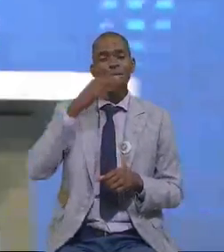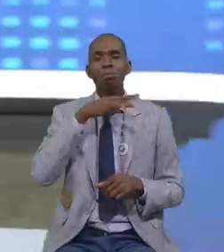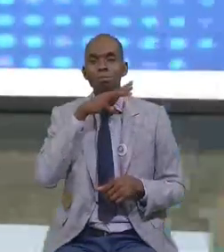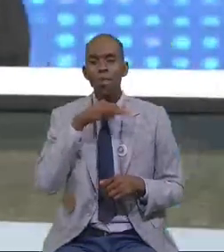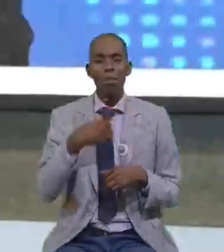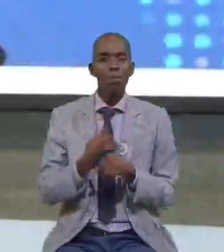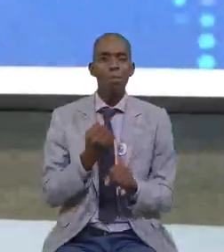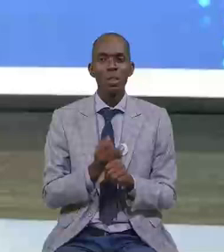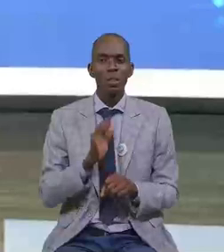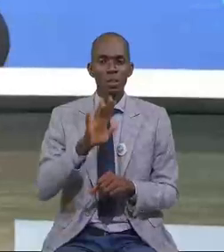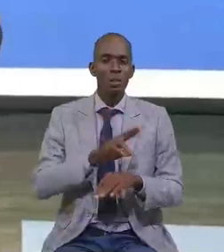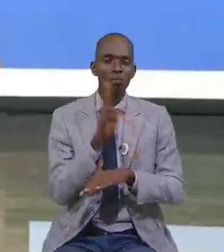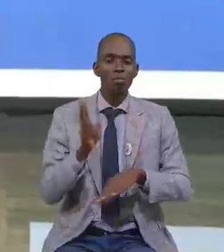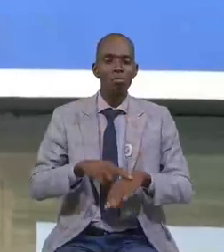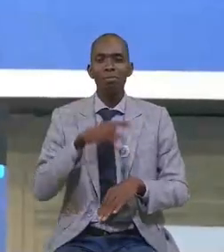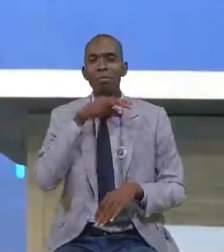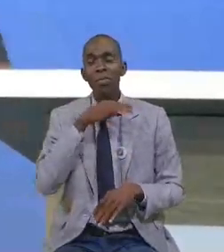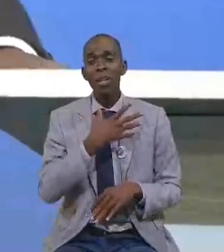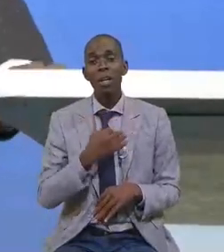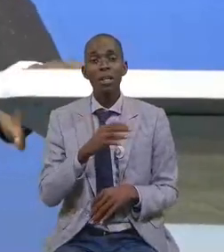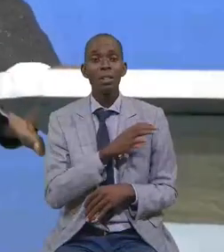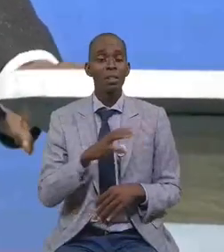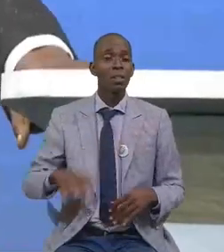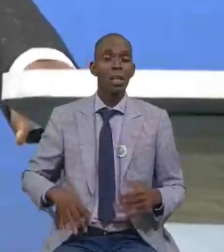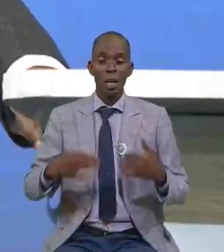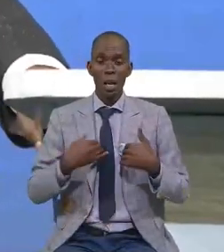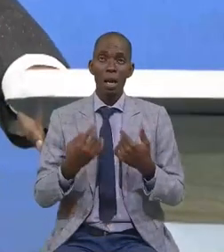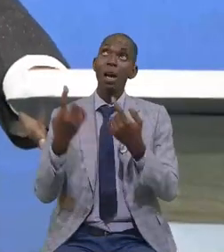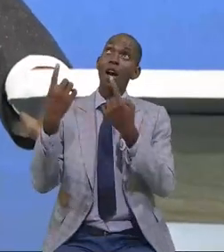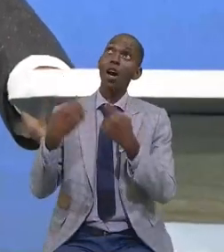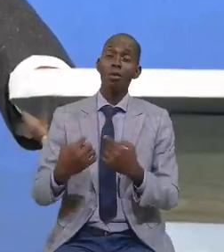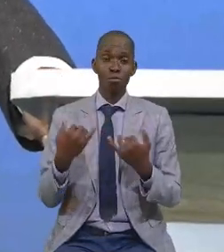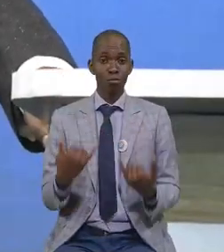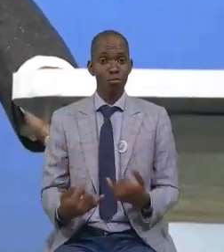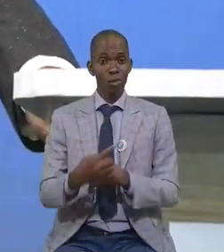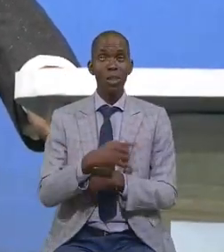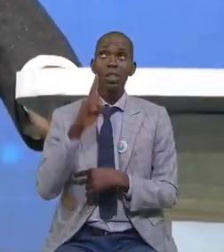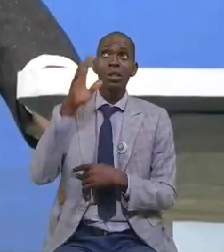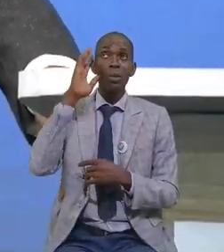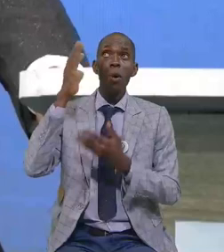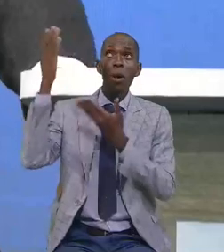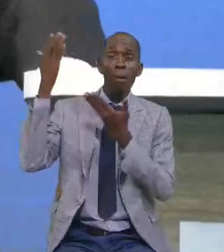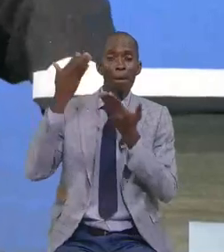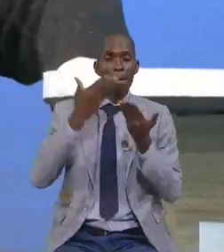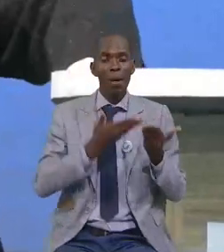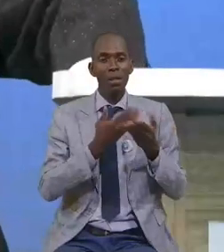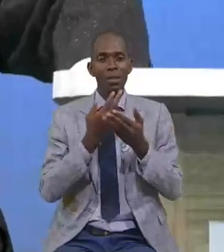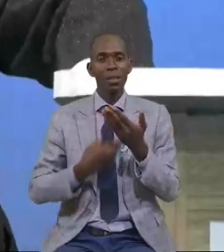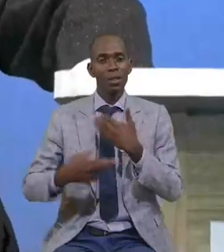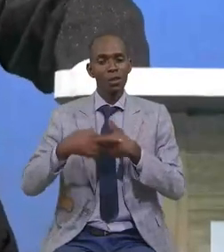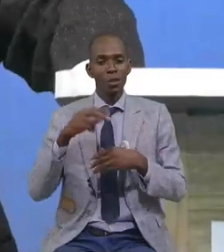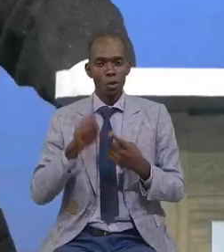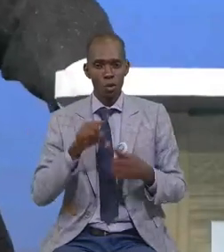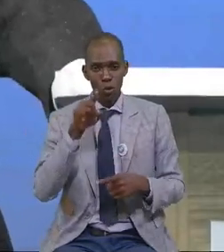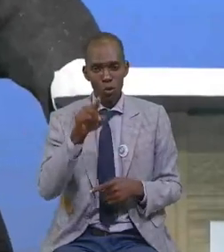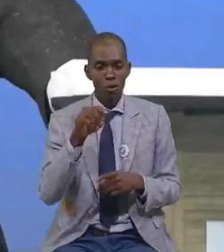cela pollue leur nature, et Christ est venu ce jour. Il va apporter la restauration à vous